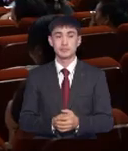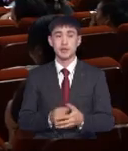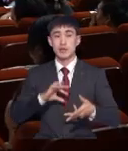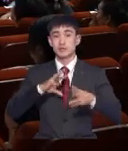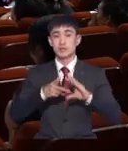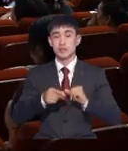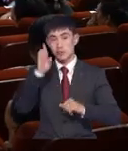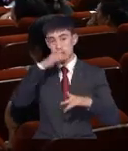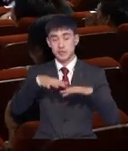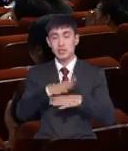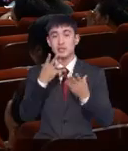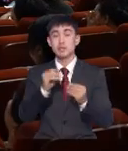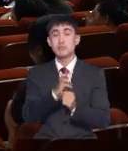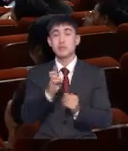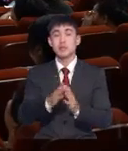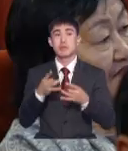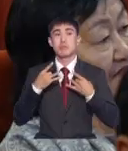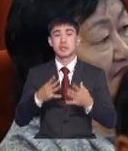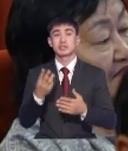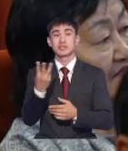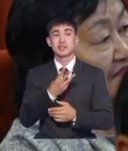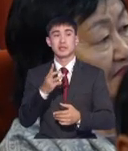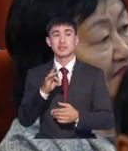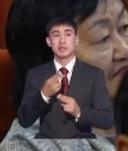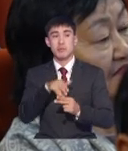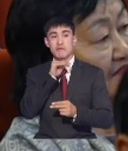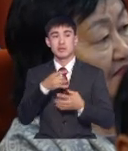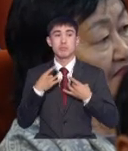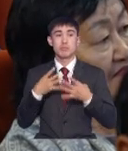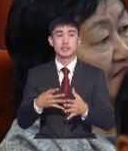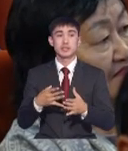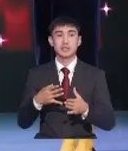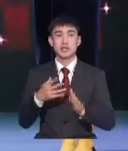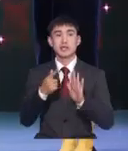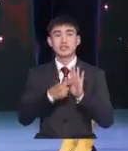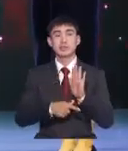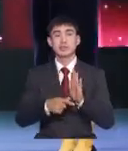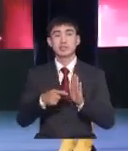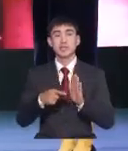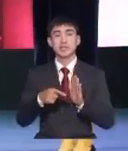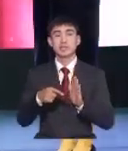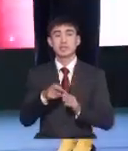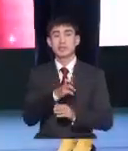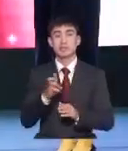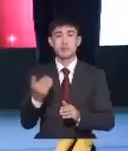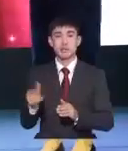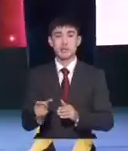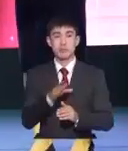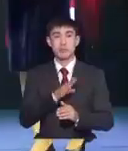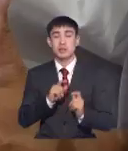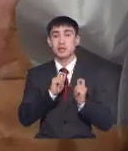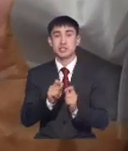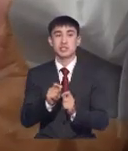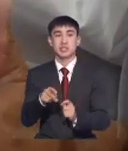целом по стране День библиотекаря отмечается в третий раз на профессиональном празднике около семидесяти представителей этой профессии были